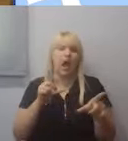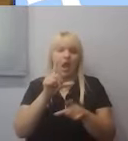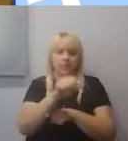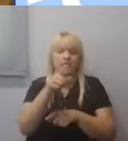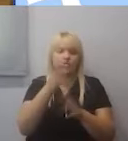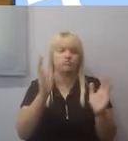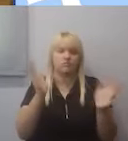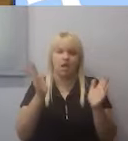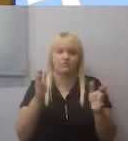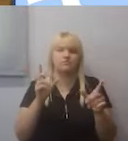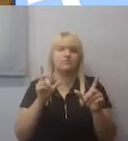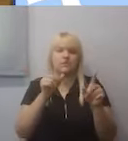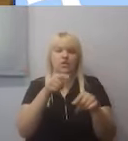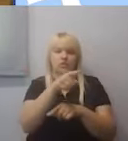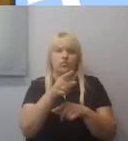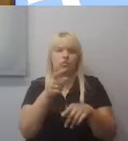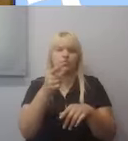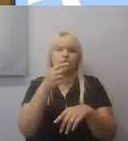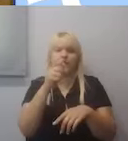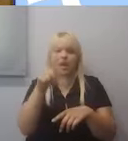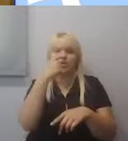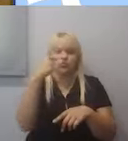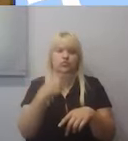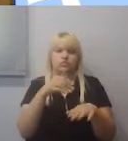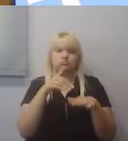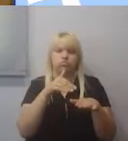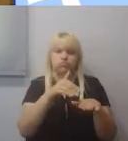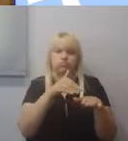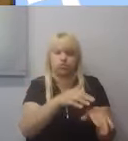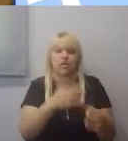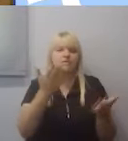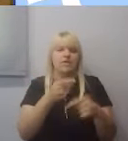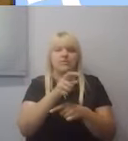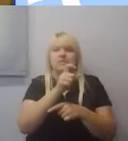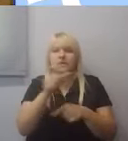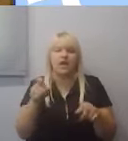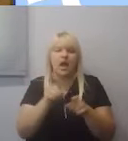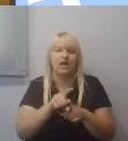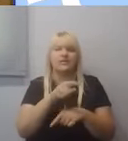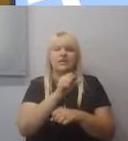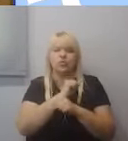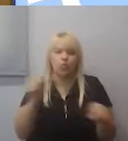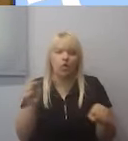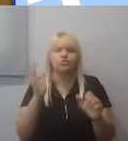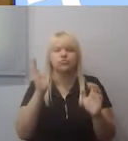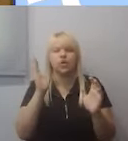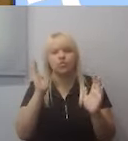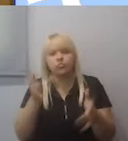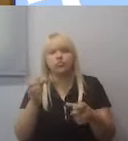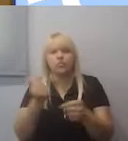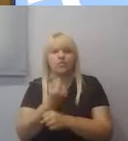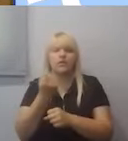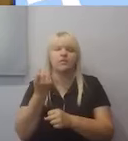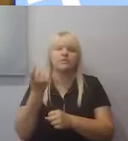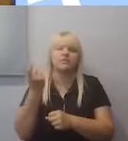tu esi tur uz nentajām stundām ja varbūt tanī brīdī pat savā ziņā drošāk ir palikt tavā